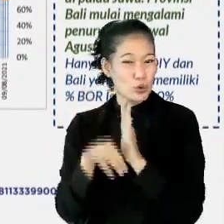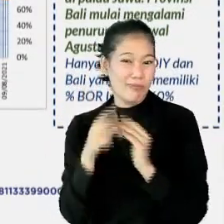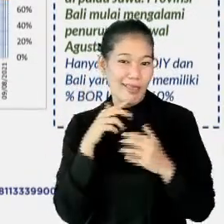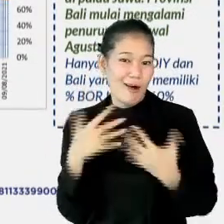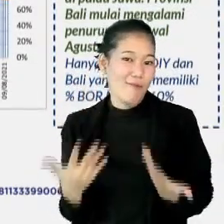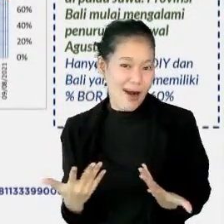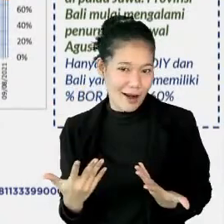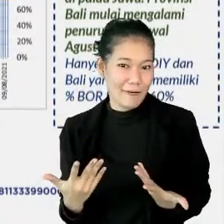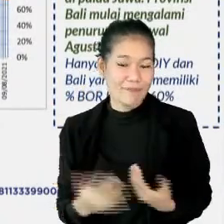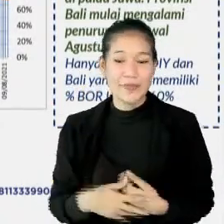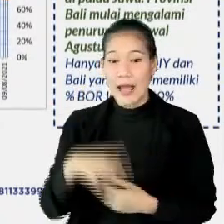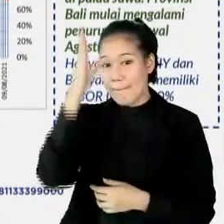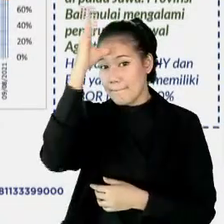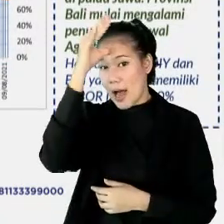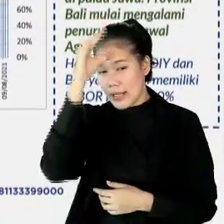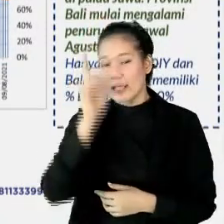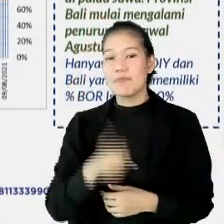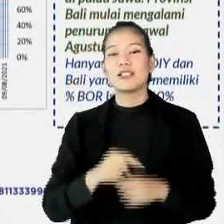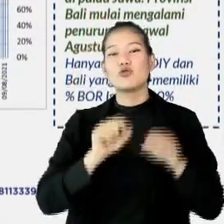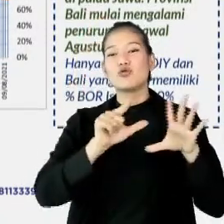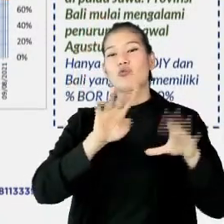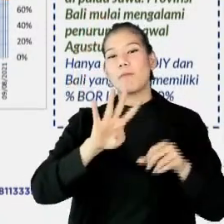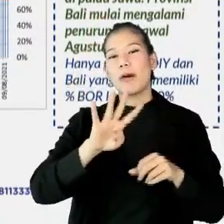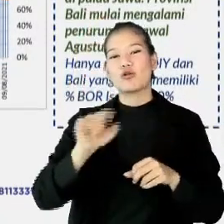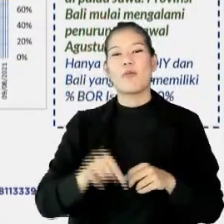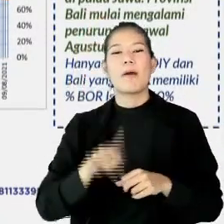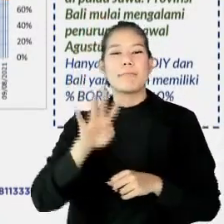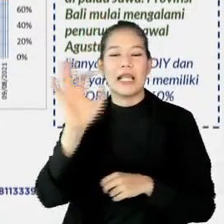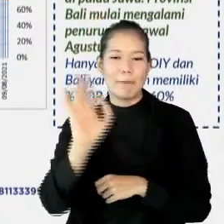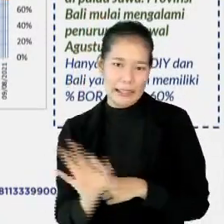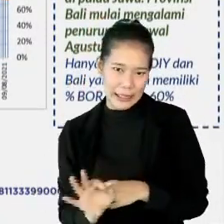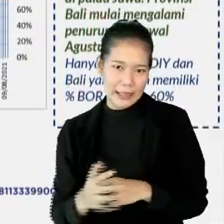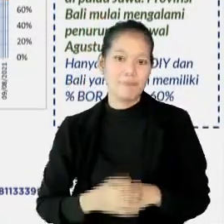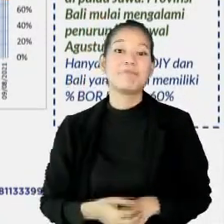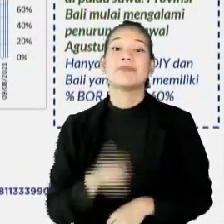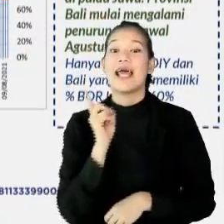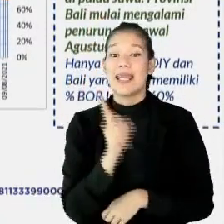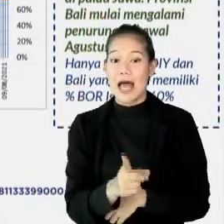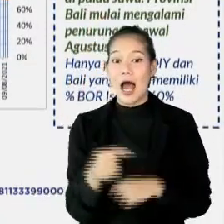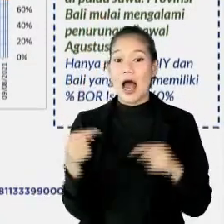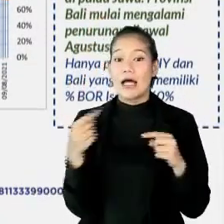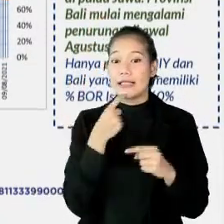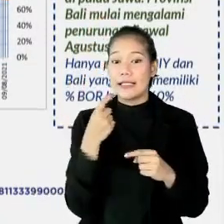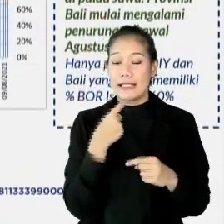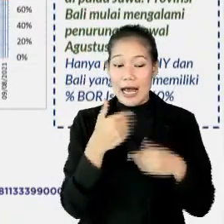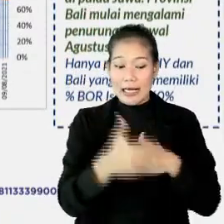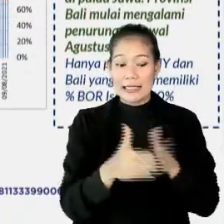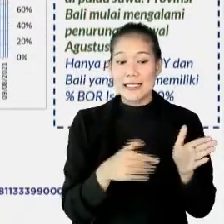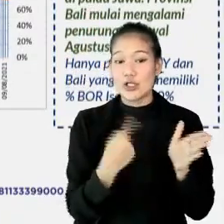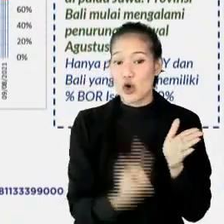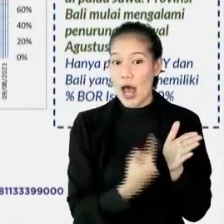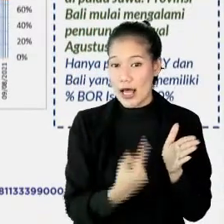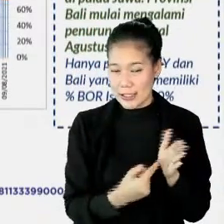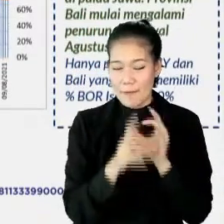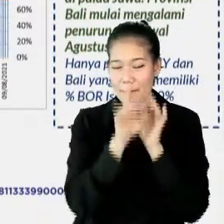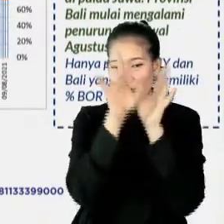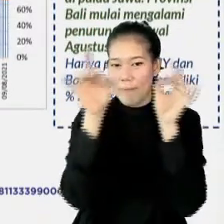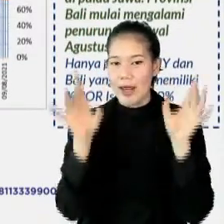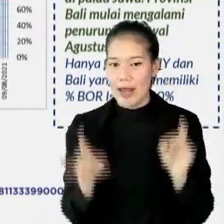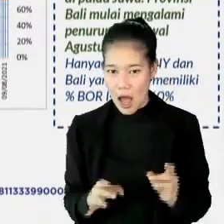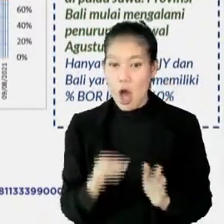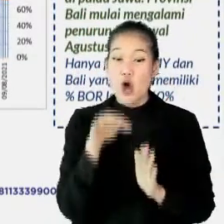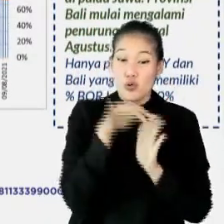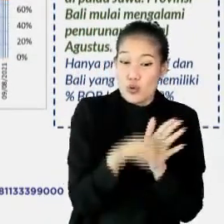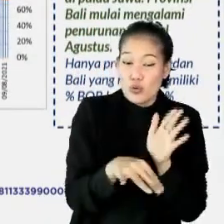seperti apa. Bali masih di angka 74,74%. Nah, terkait dengan bor isolasi ini juga dapat beragam meskipun